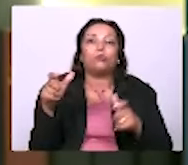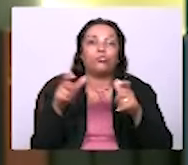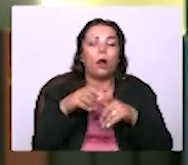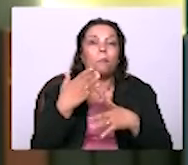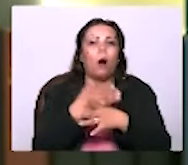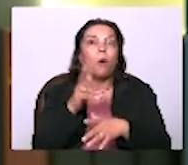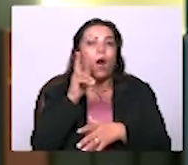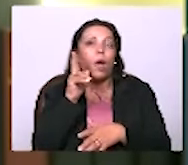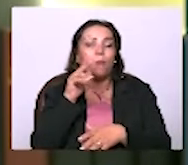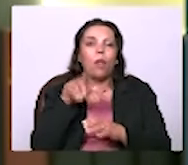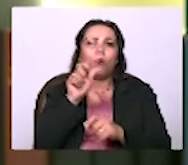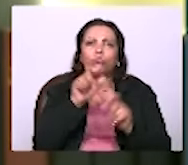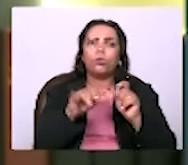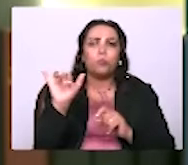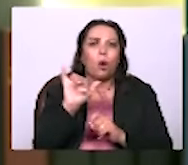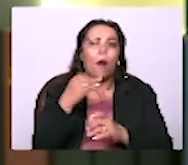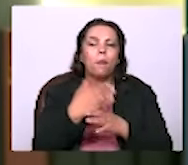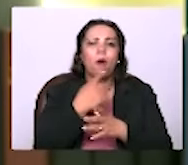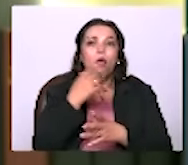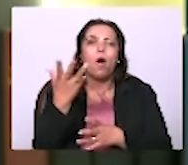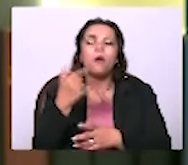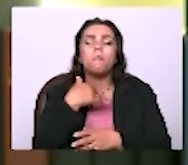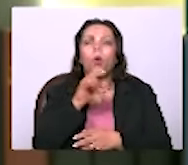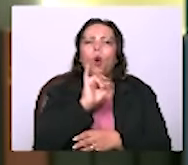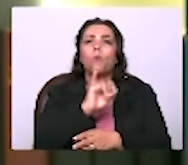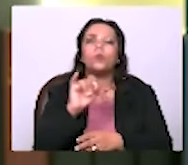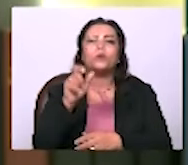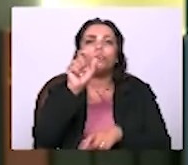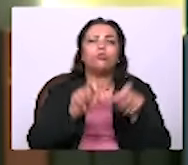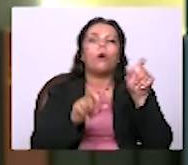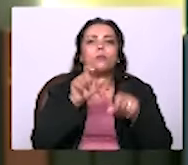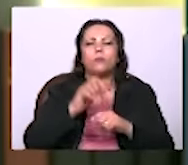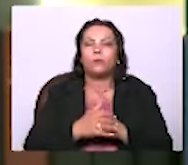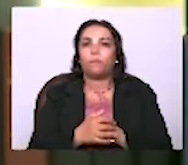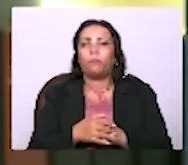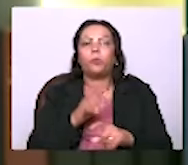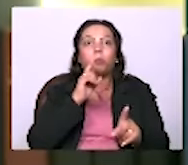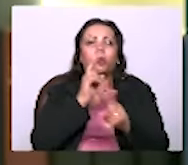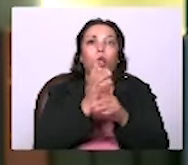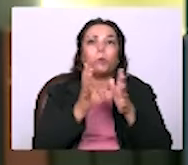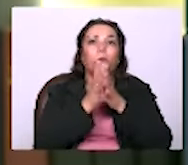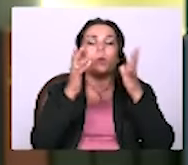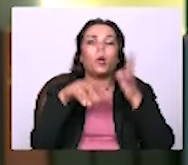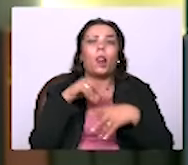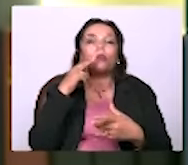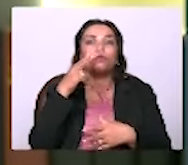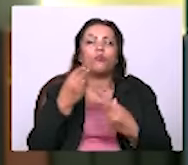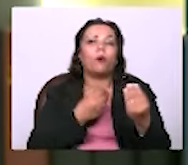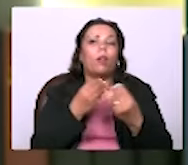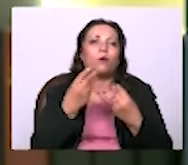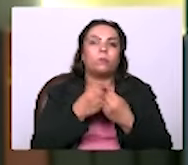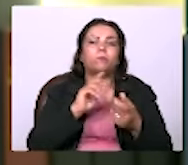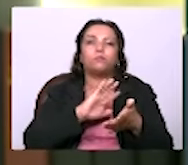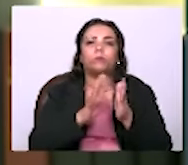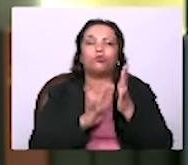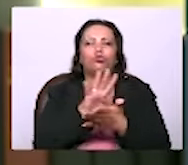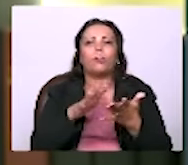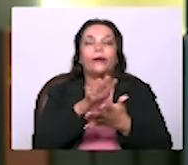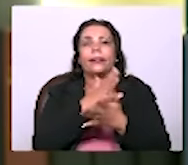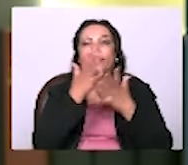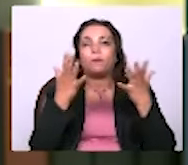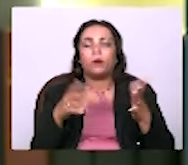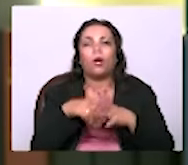شخصيات عامه يعني وصل عددهم لاكثر من 500 شخص ملتقى ضخم جدا ناقش قضايا مختلفه نقش